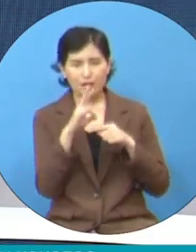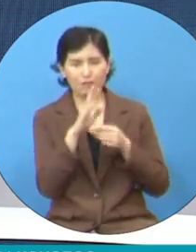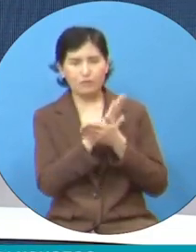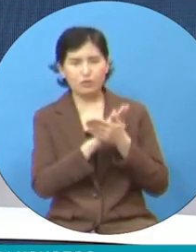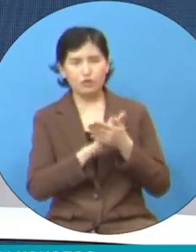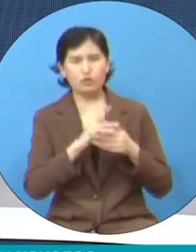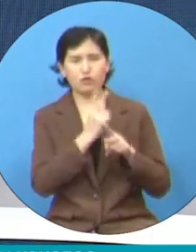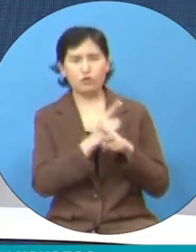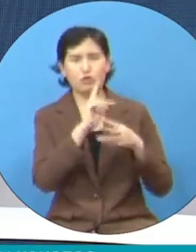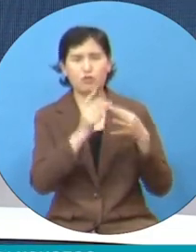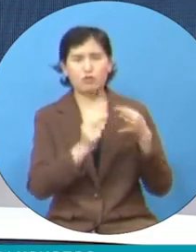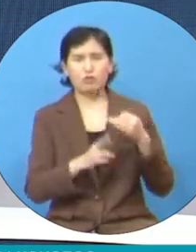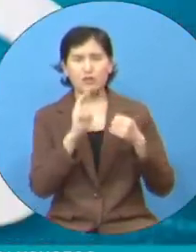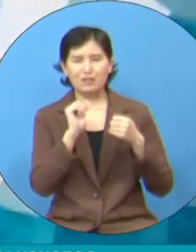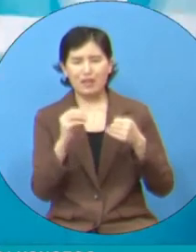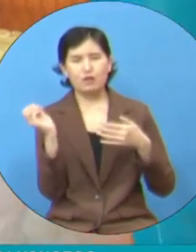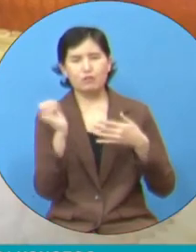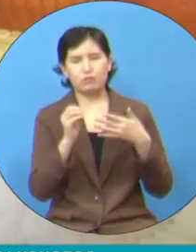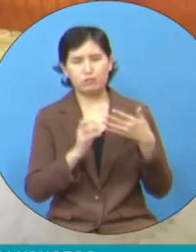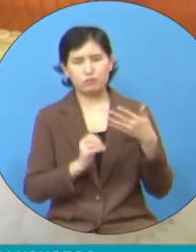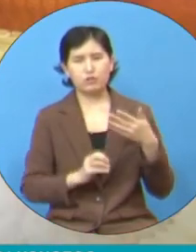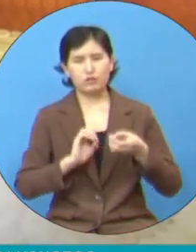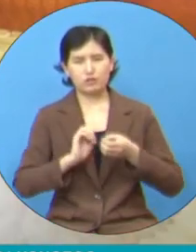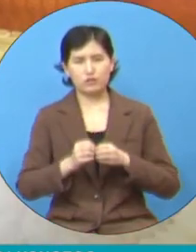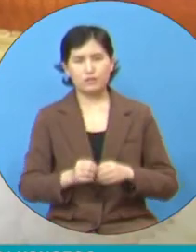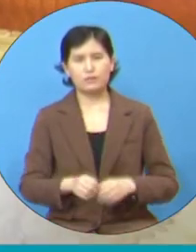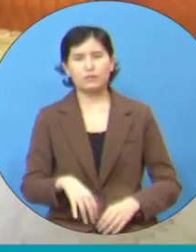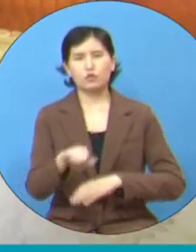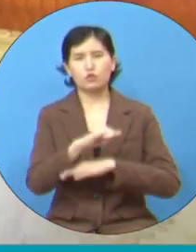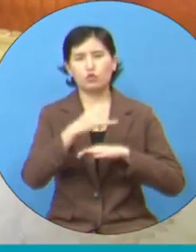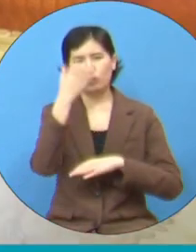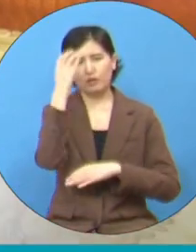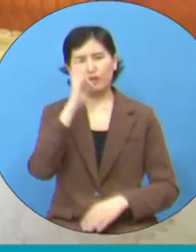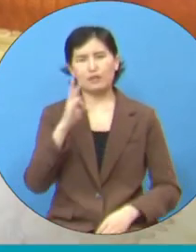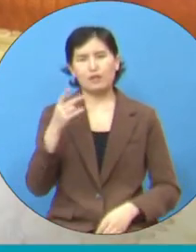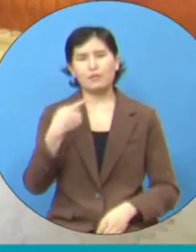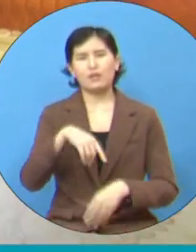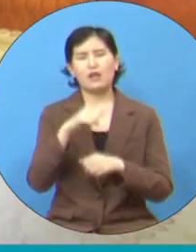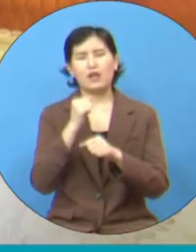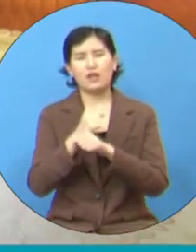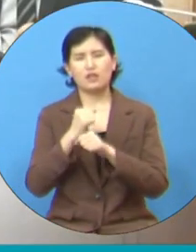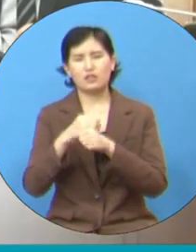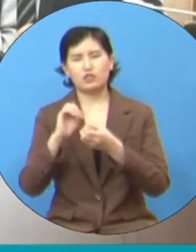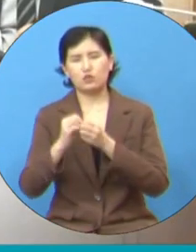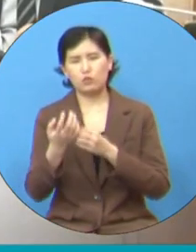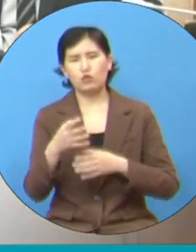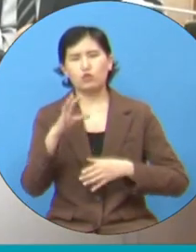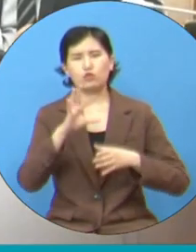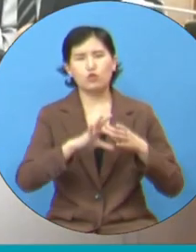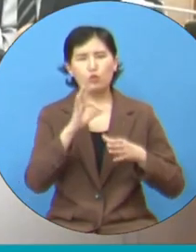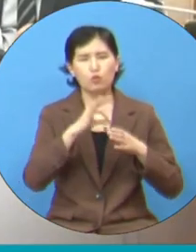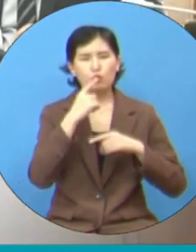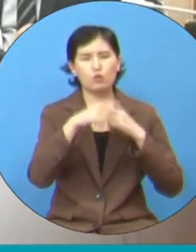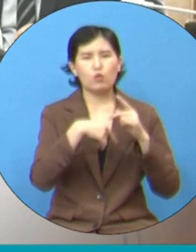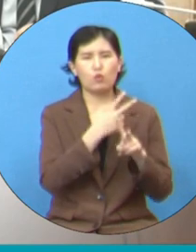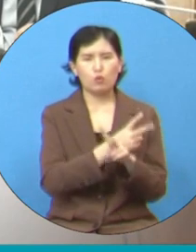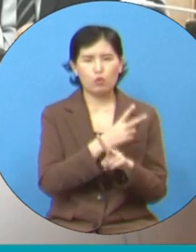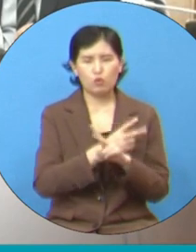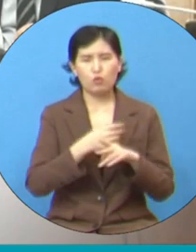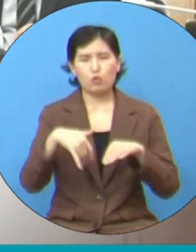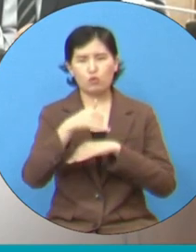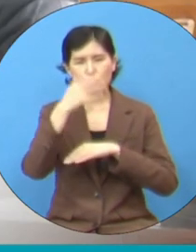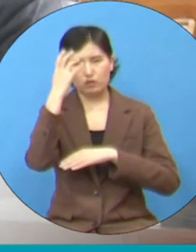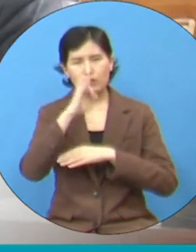асуудлыг шийдвэрлэх заалтуудыг тусгасан байна. Улс төрийн намуудын үйл ажиллагаа сонгуулийн тухай хууль болон улс төрийн намын тухай